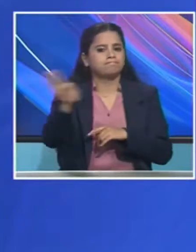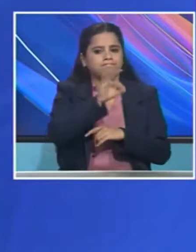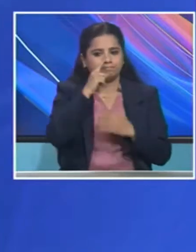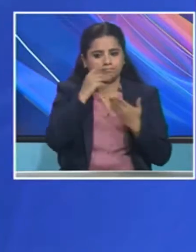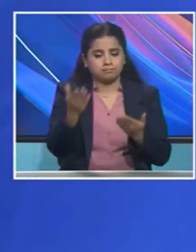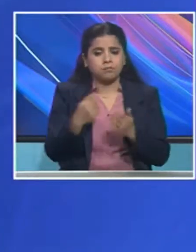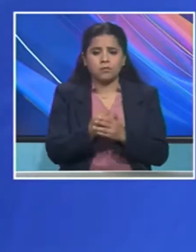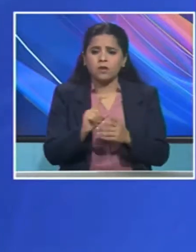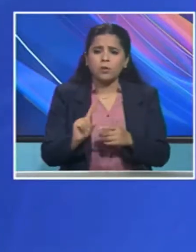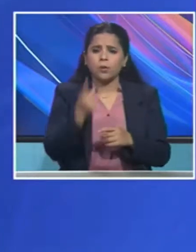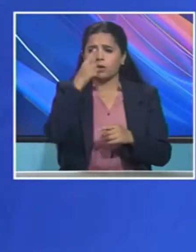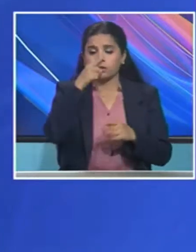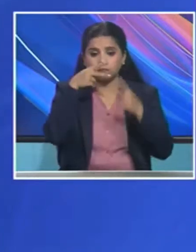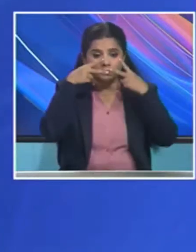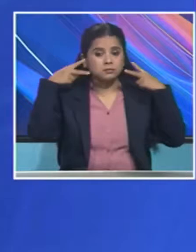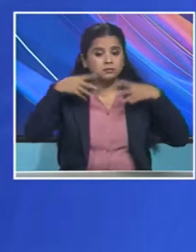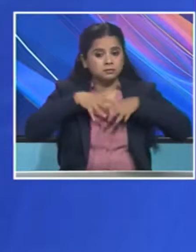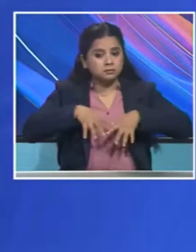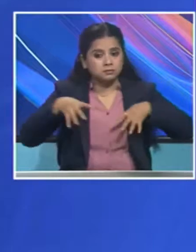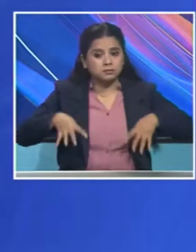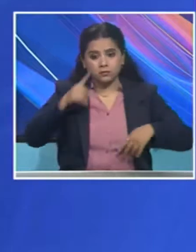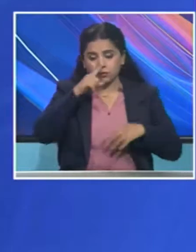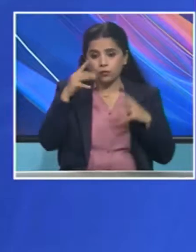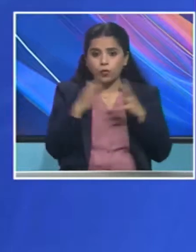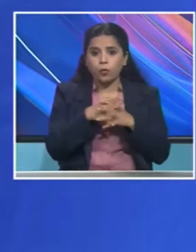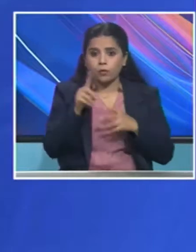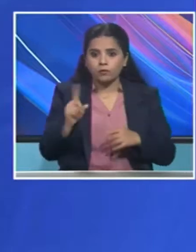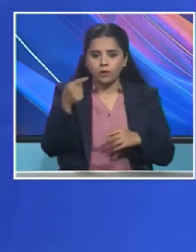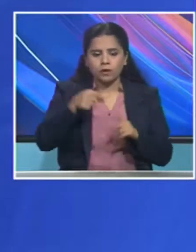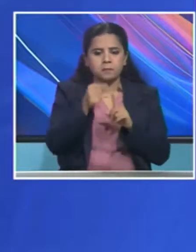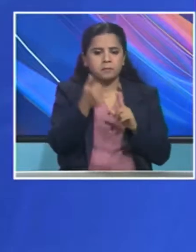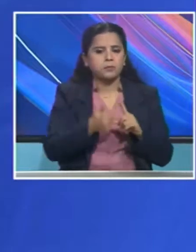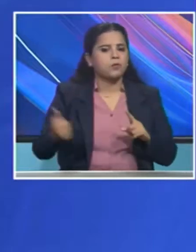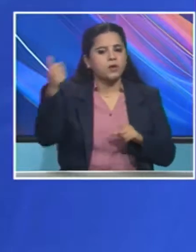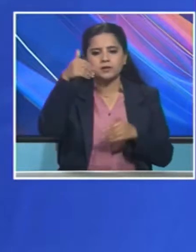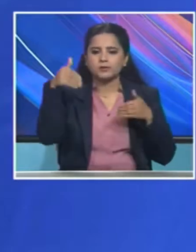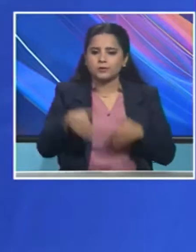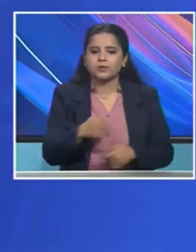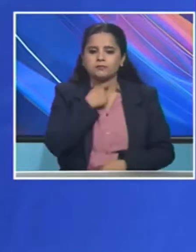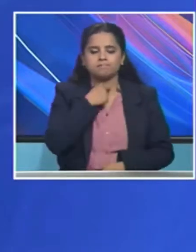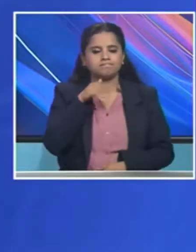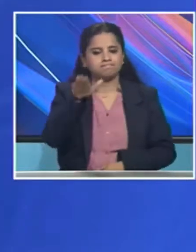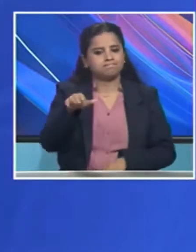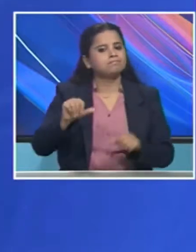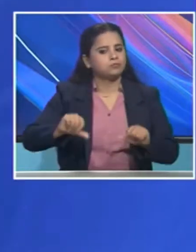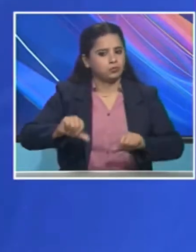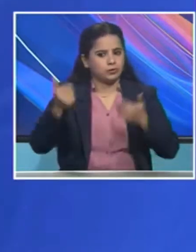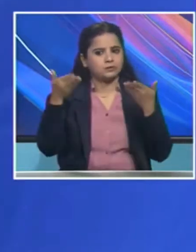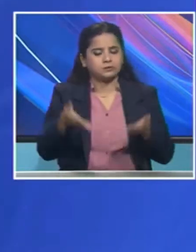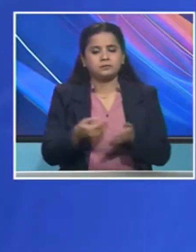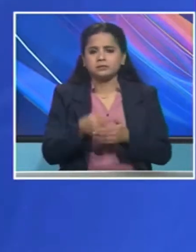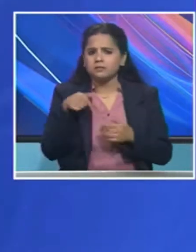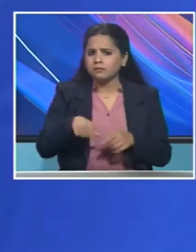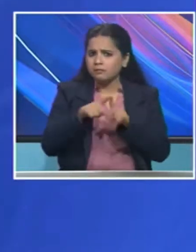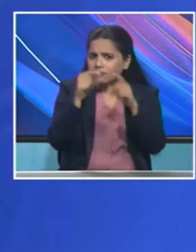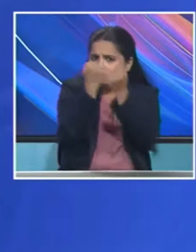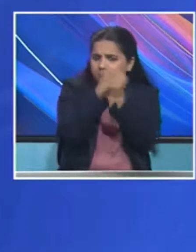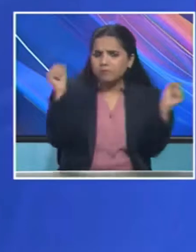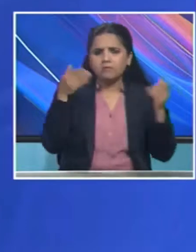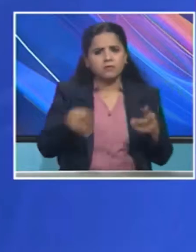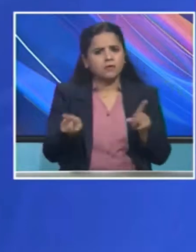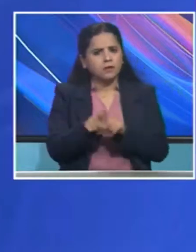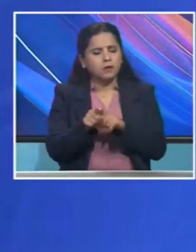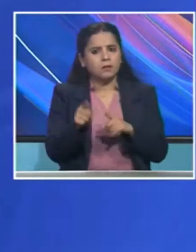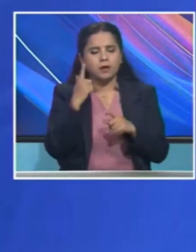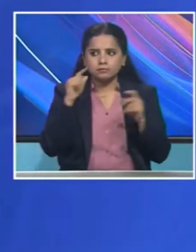की पहली आदिवासी महिला आज भारत की राष्ट्रपति बन जाएंगी। ये भारत के लोकतंत्र का चमत्कार ही कहा